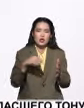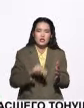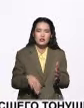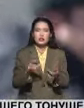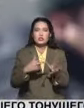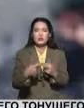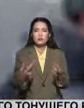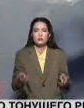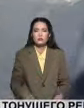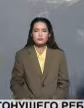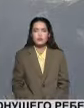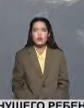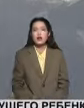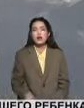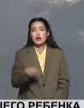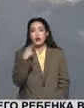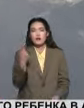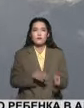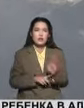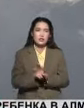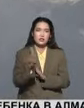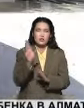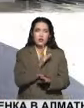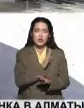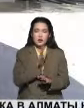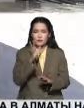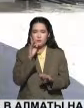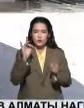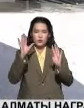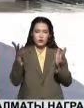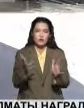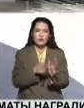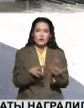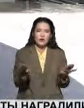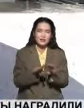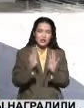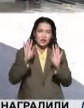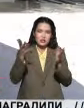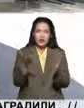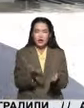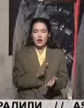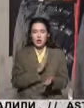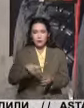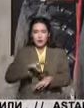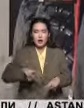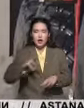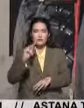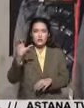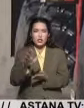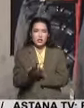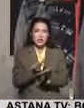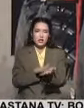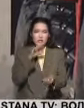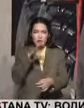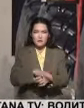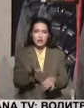замене. Говоря о взрывах, с начала отопительного сезона произошло 8 таких происшествий. Министр ПЧС заявил, что выявлены